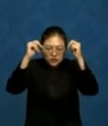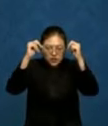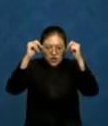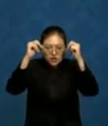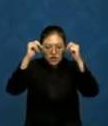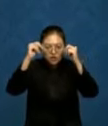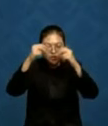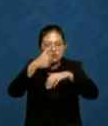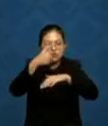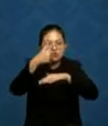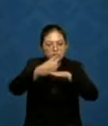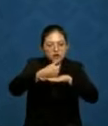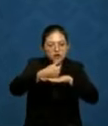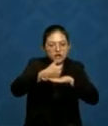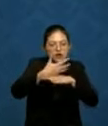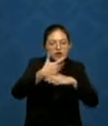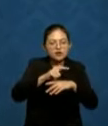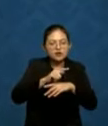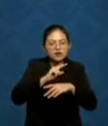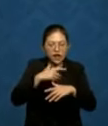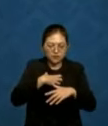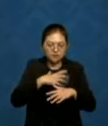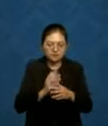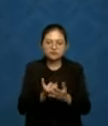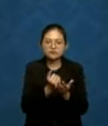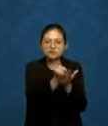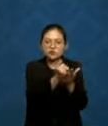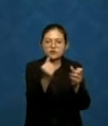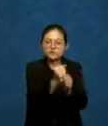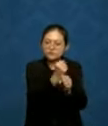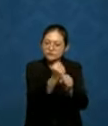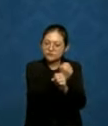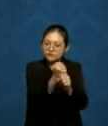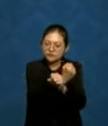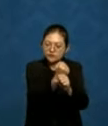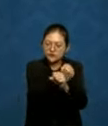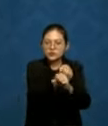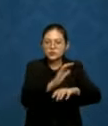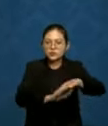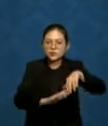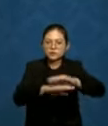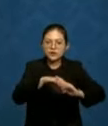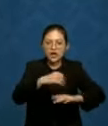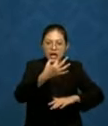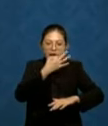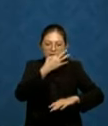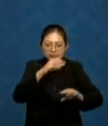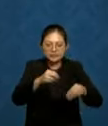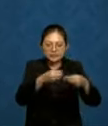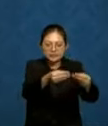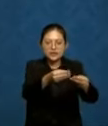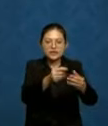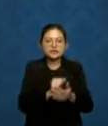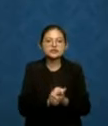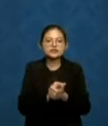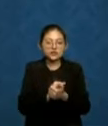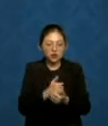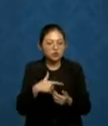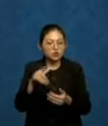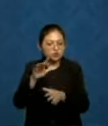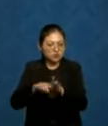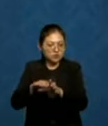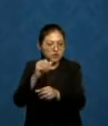ฉันผมต้องการอยากจับฝึกทักษะฝีมือมีความต้องการแต่จะไปเล่าไปเรียน